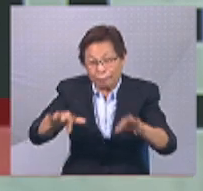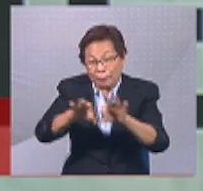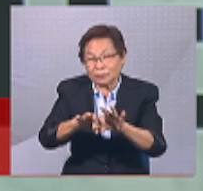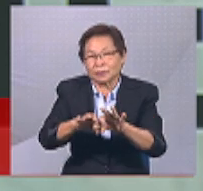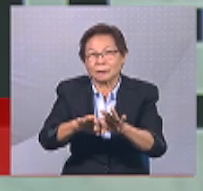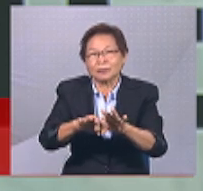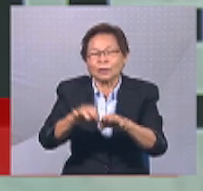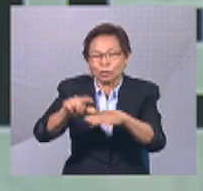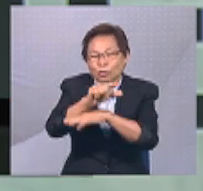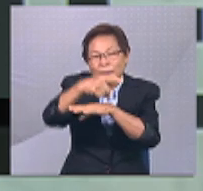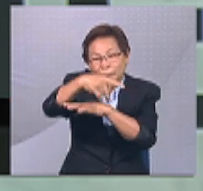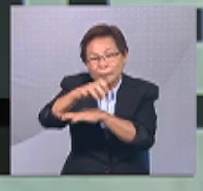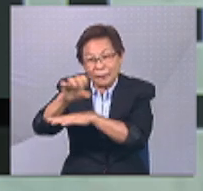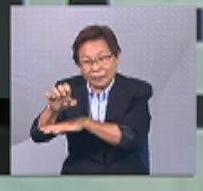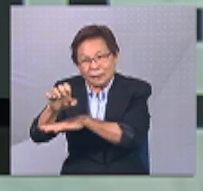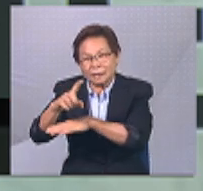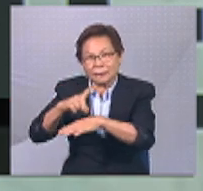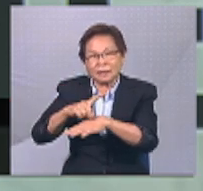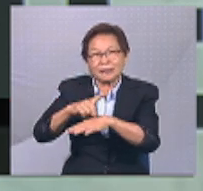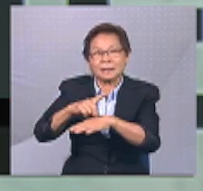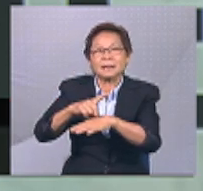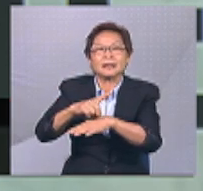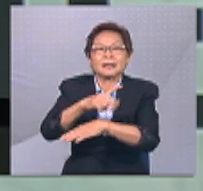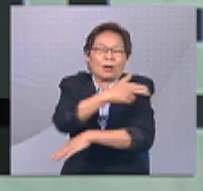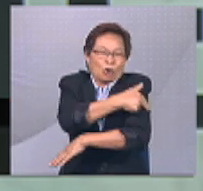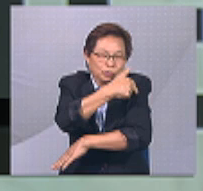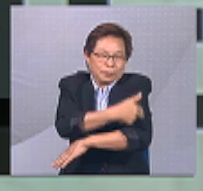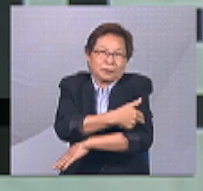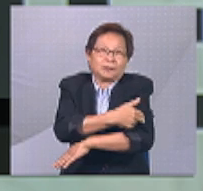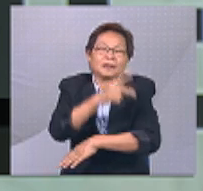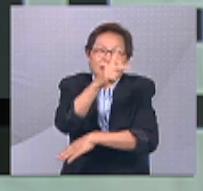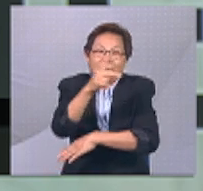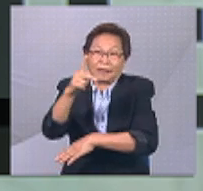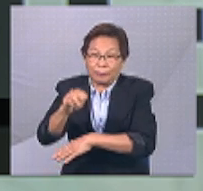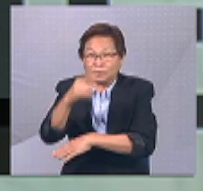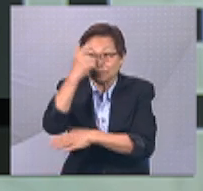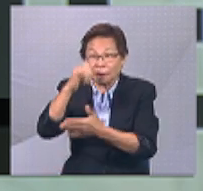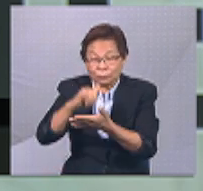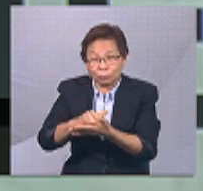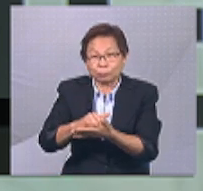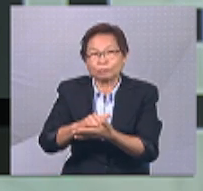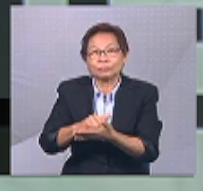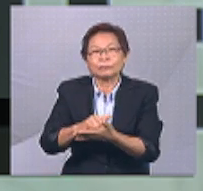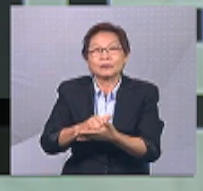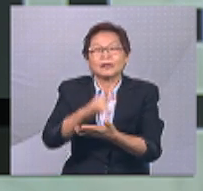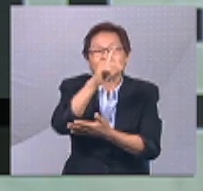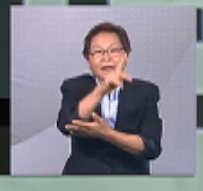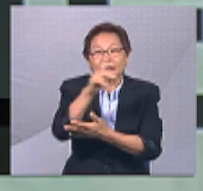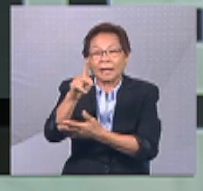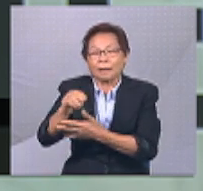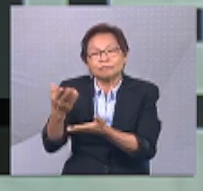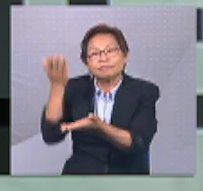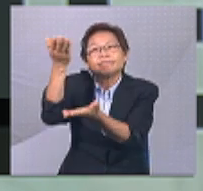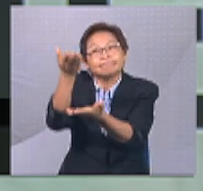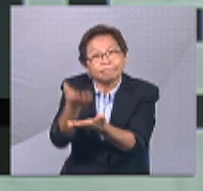pola penggunaan PPE di fasiliti Kementerian Kesihatan. Sehubungan dengan itu, pihak Kementerian Kesihatan